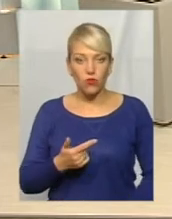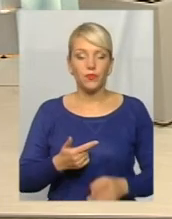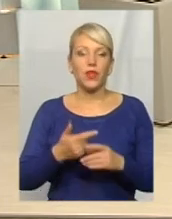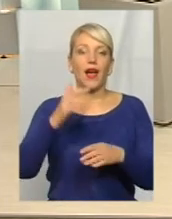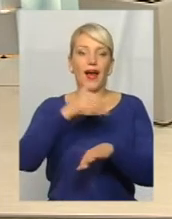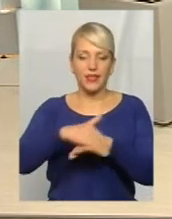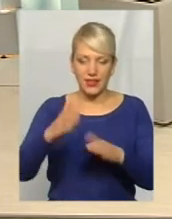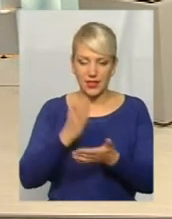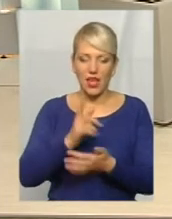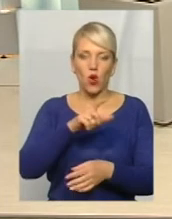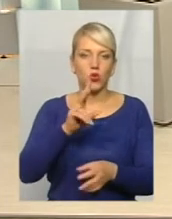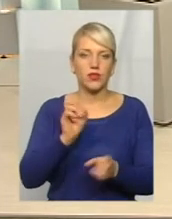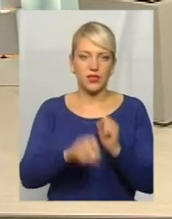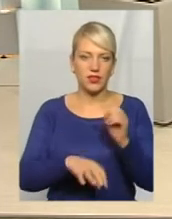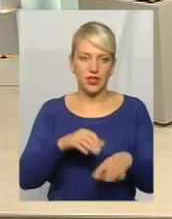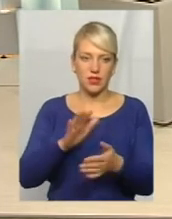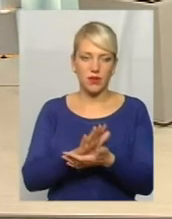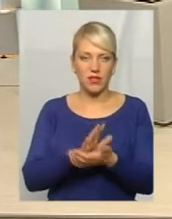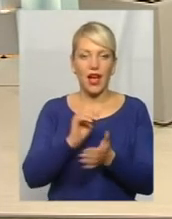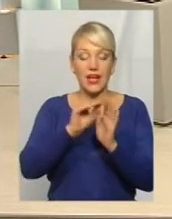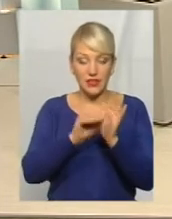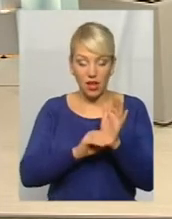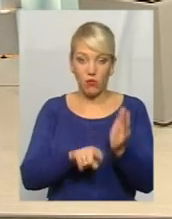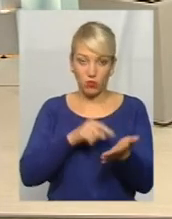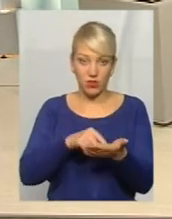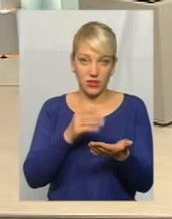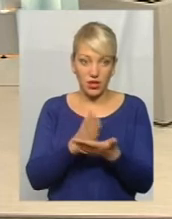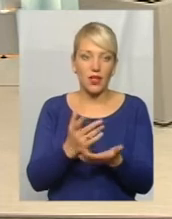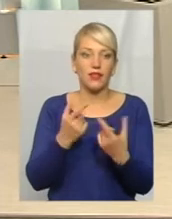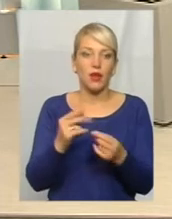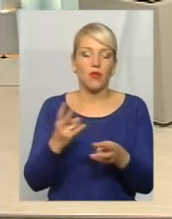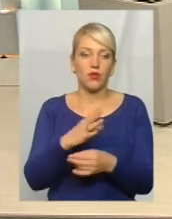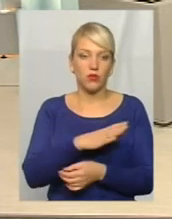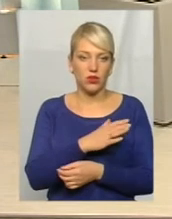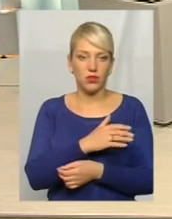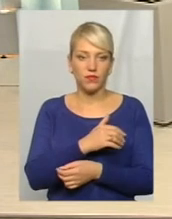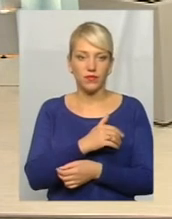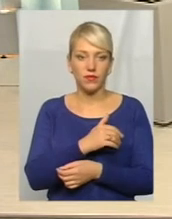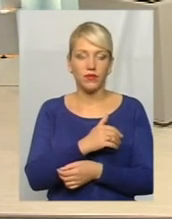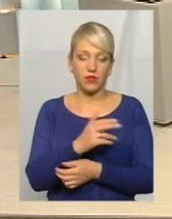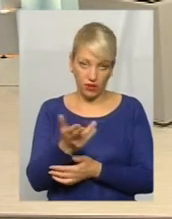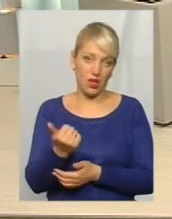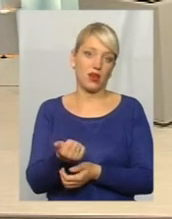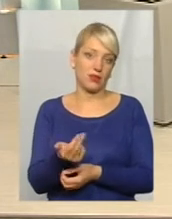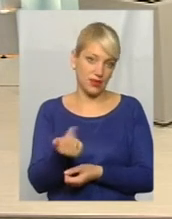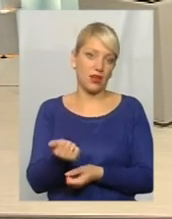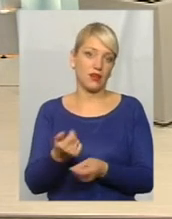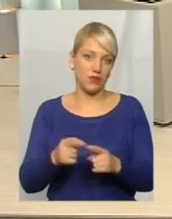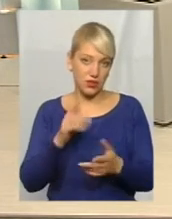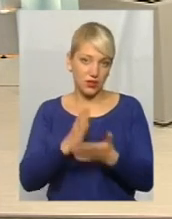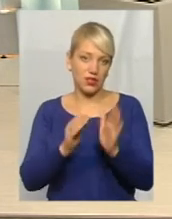люди зносять сміття. А схема в місті є, там, де мають бути ті контейнери? Як давно